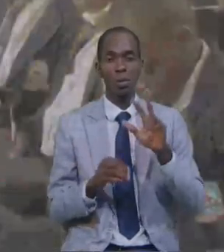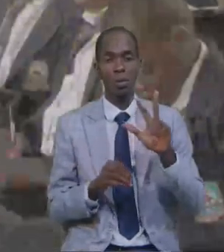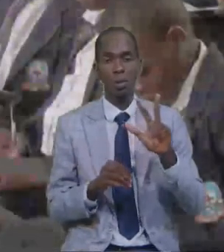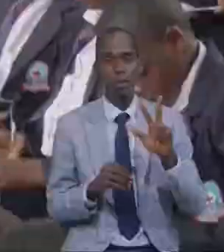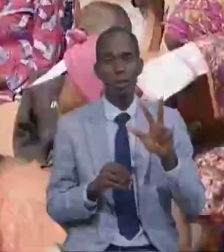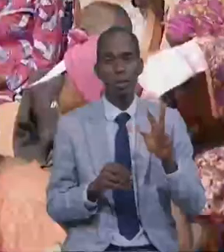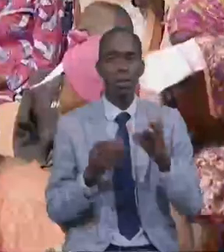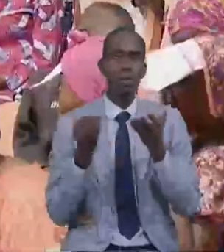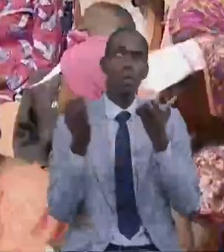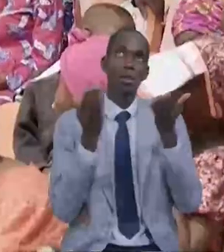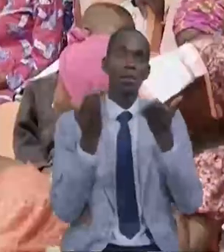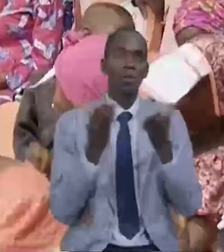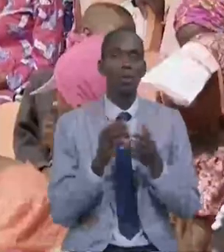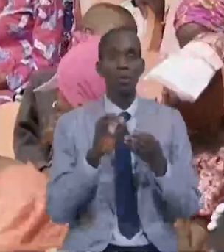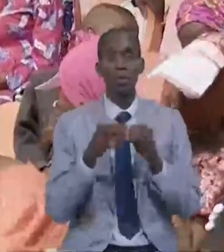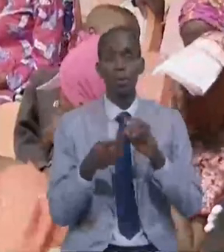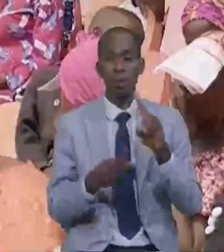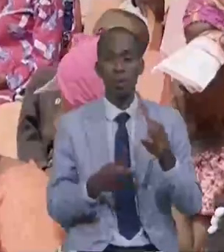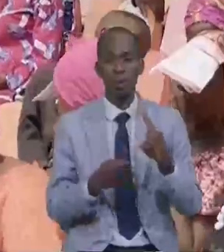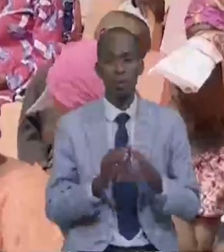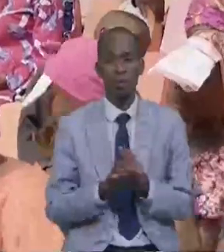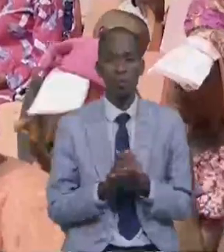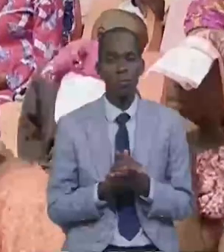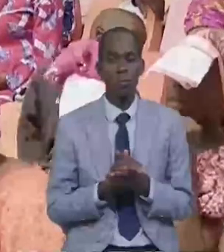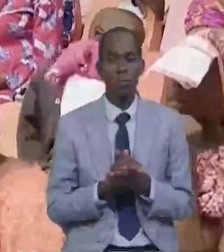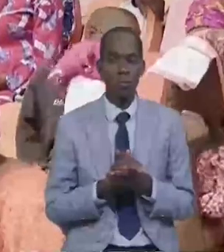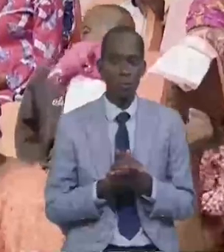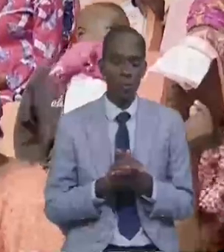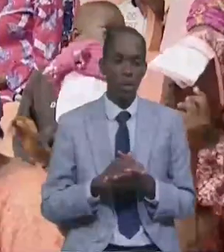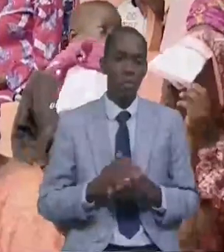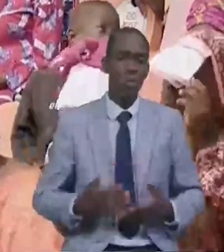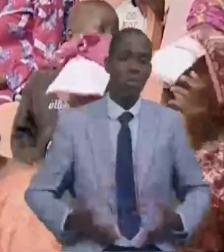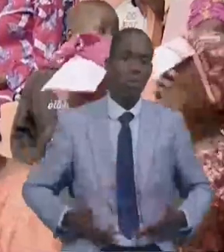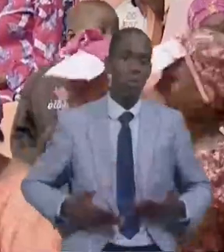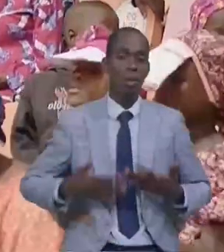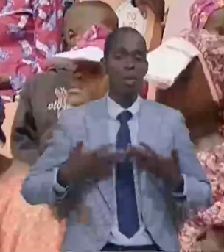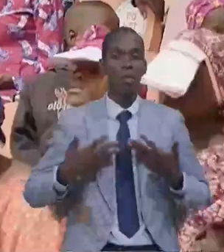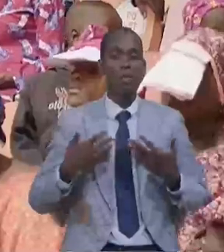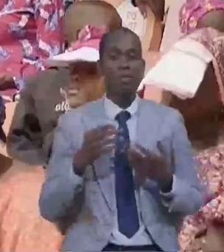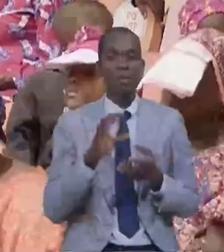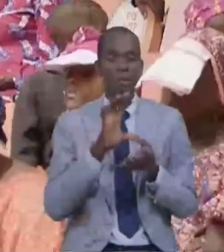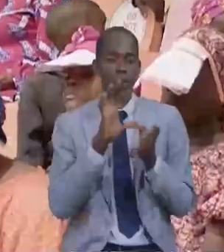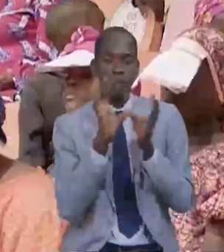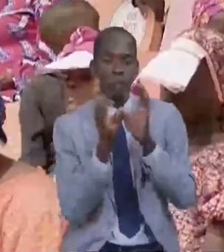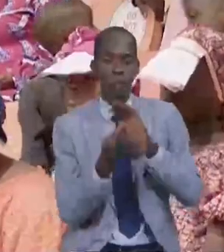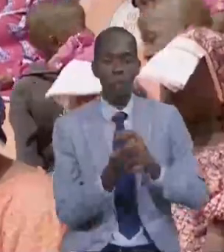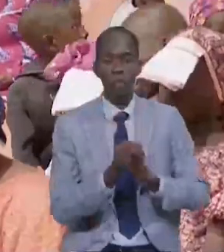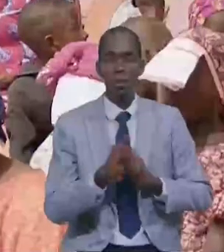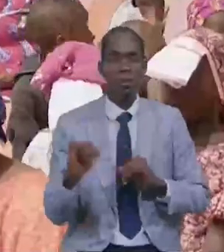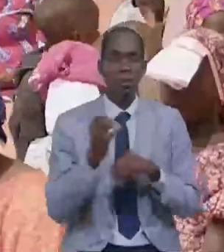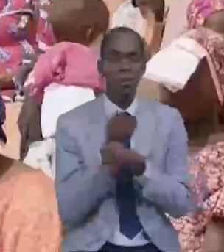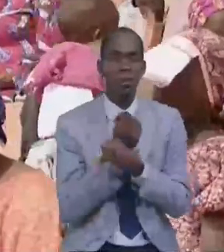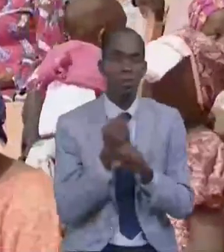le salut qui convertit la vie par la foi personnelle. La vie qui